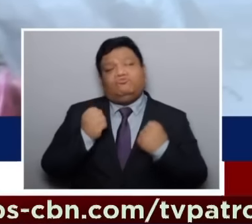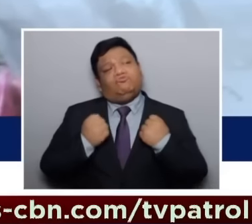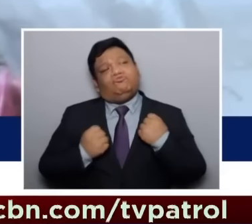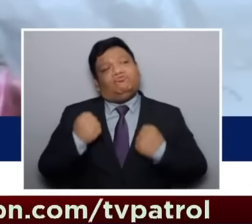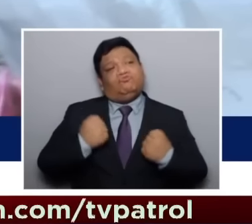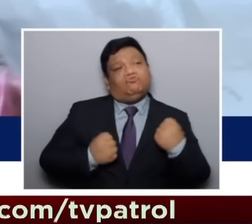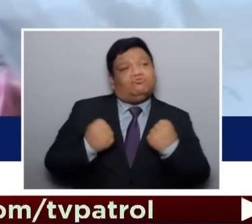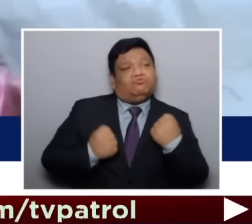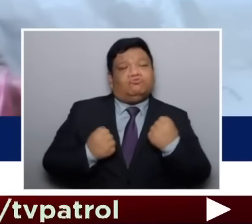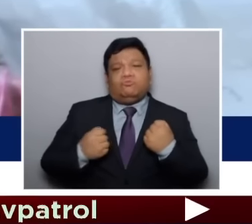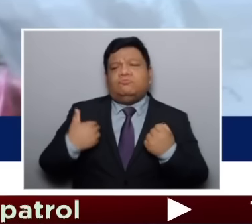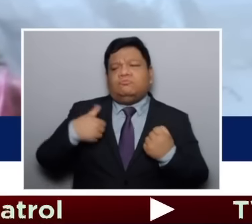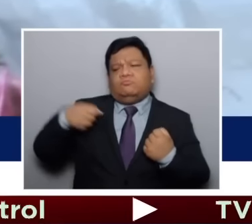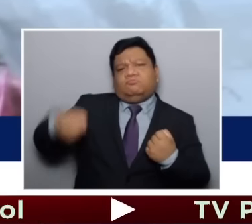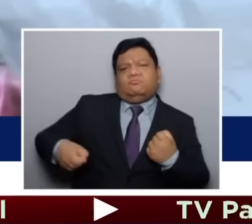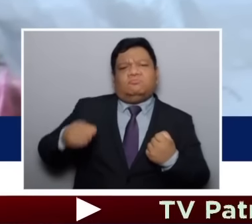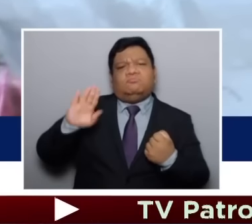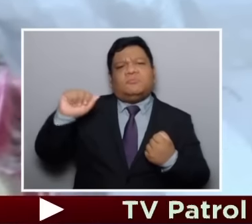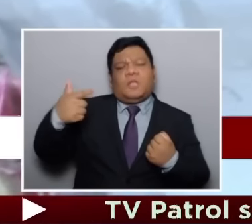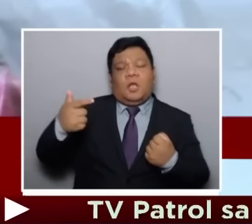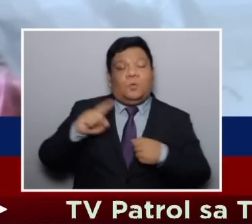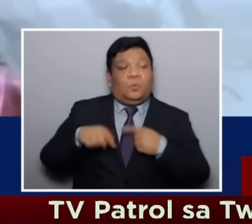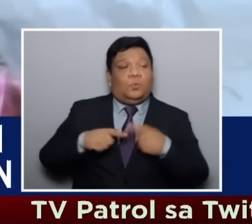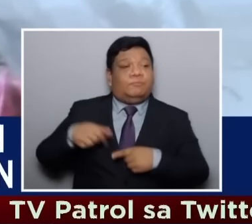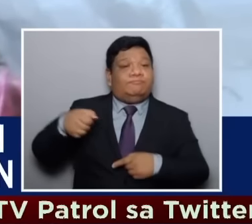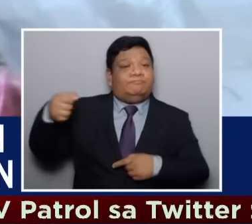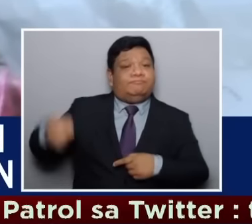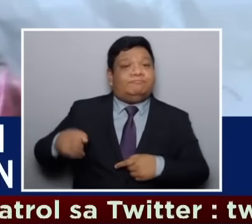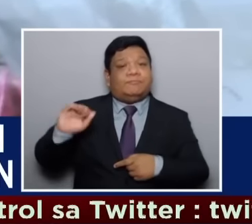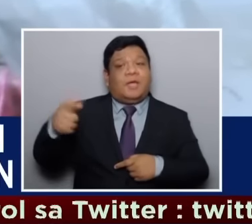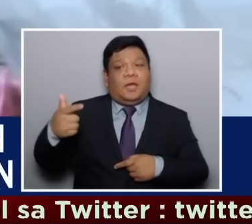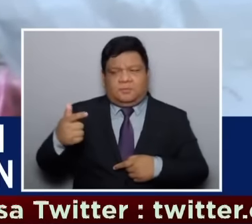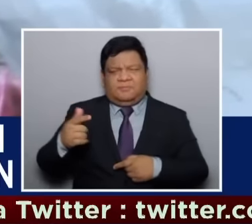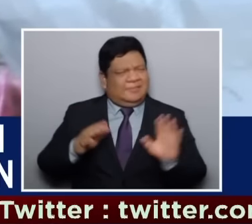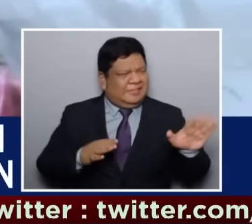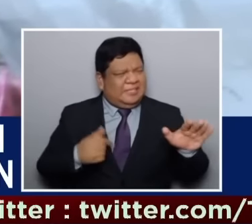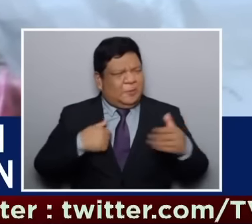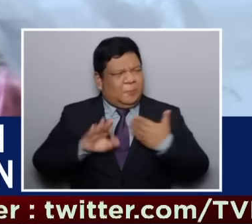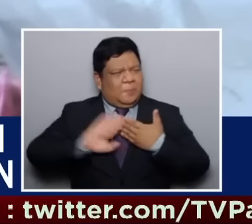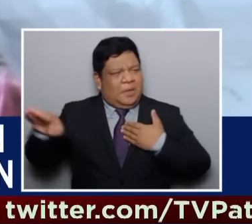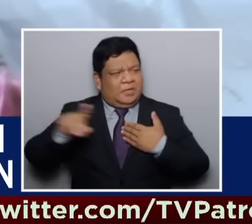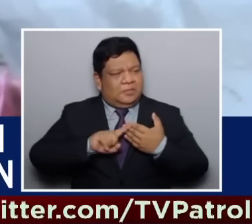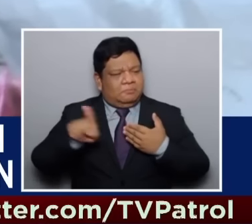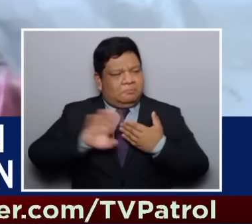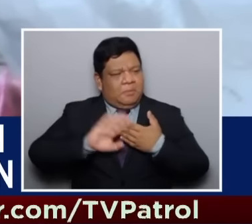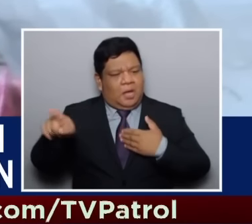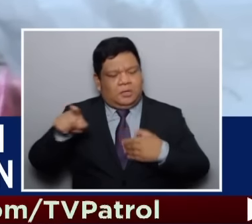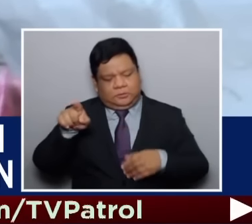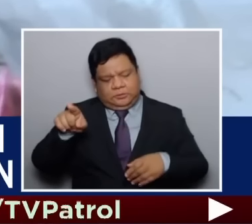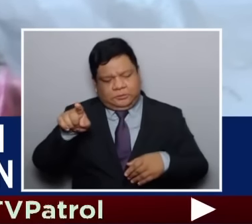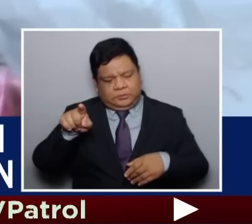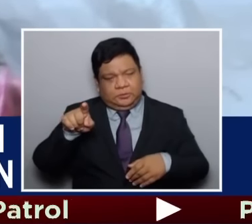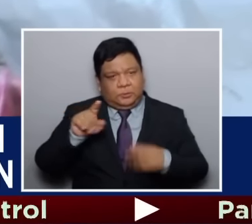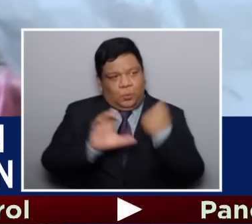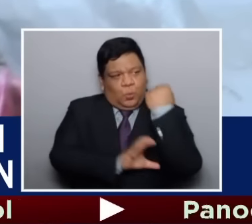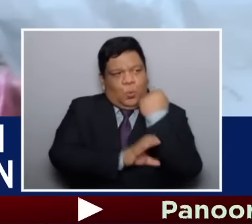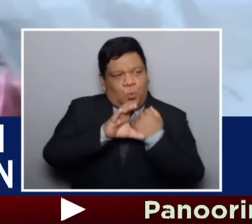po. Pagkalagay niya, sabi niya, balik tayo doon sa pinanggalingan